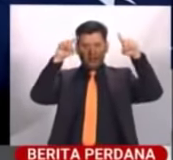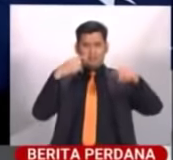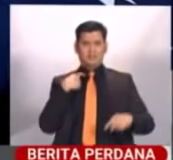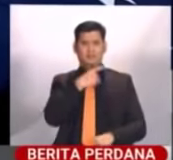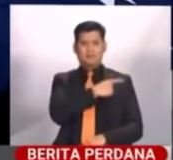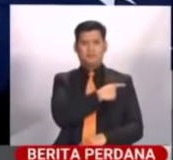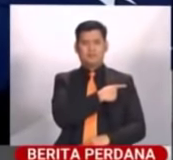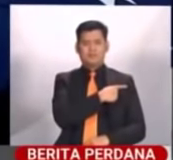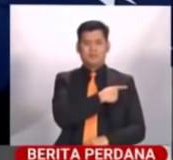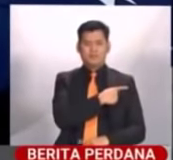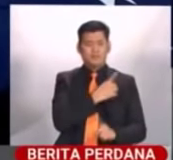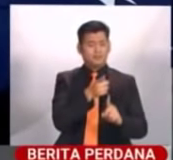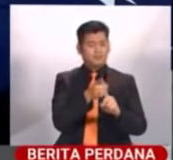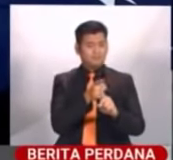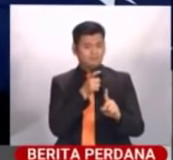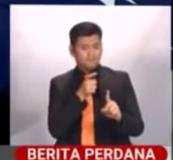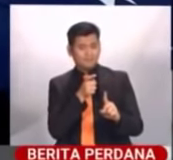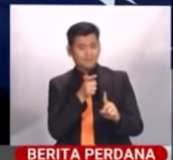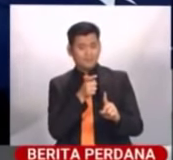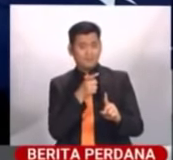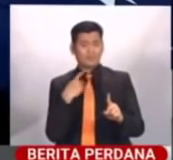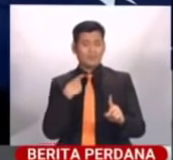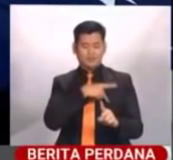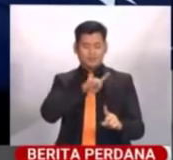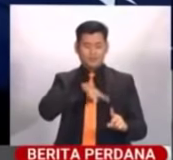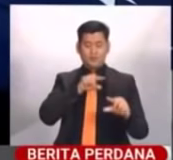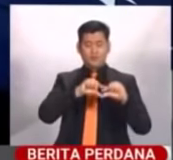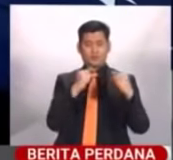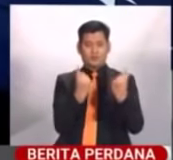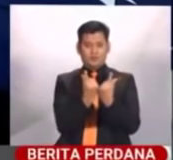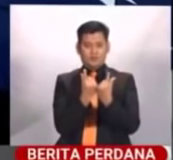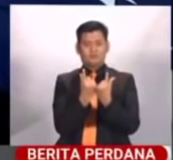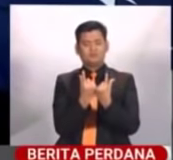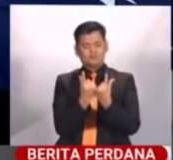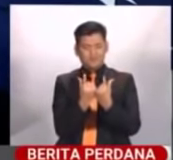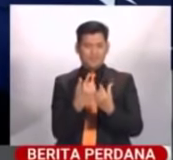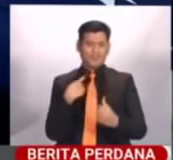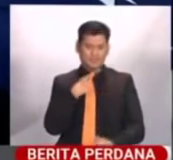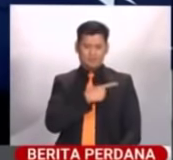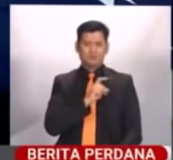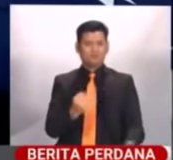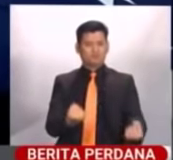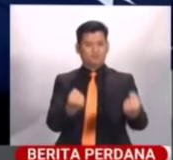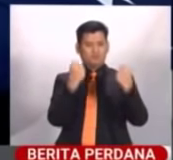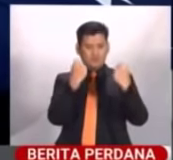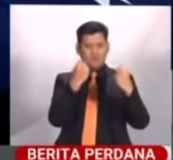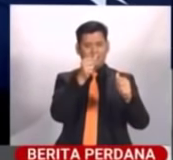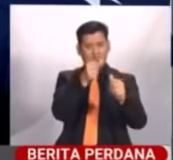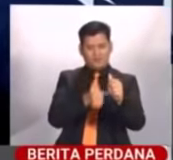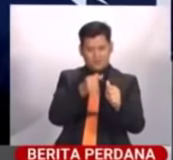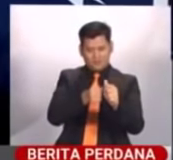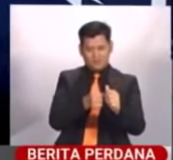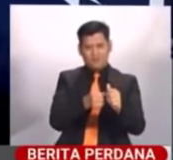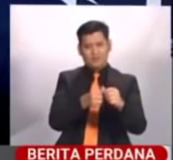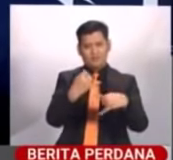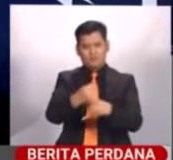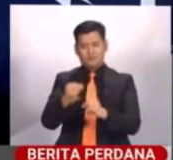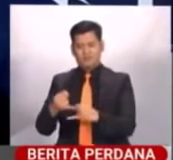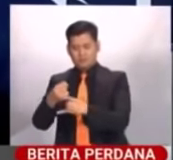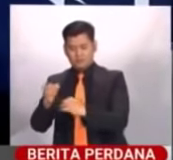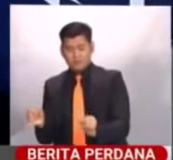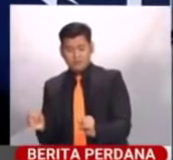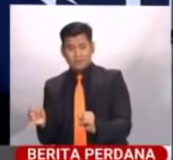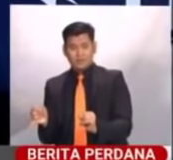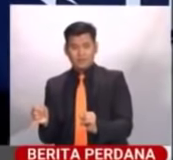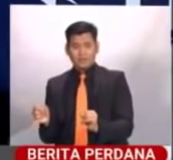So dari segi kita punya team structure, I think we are solid from every department, dan dari segi kita punya